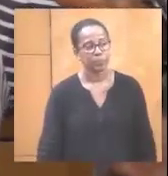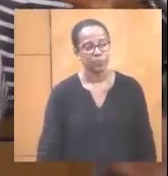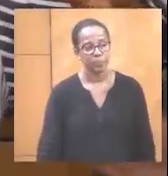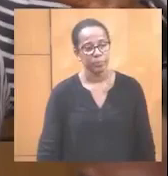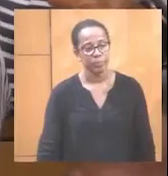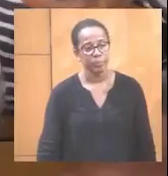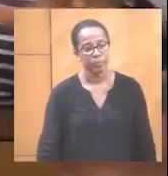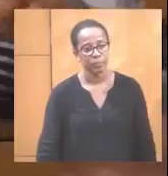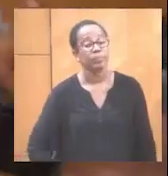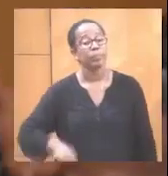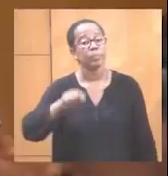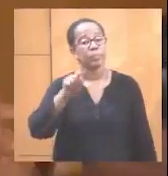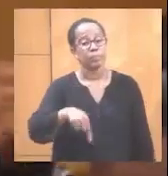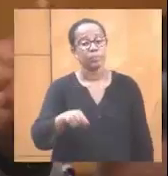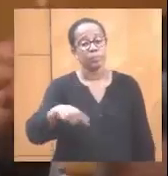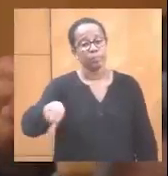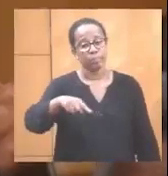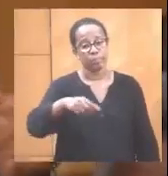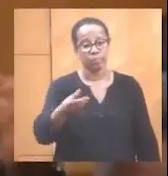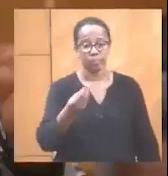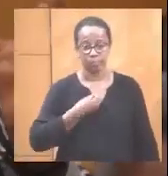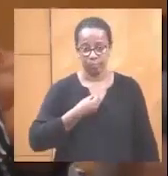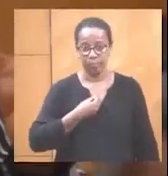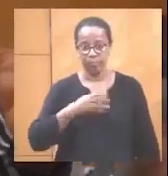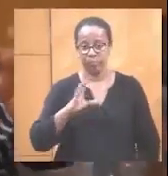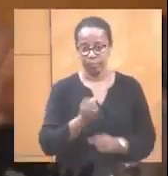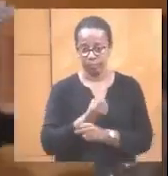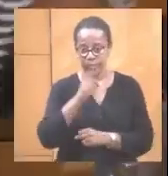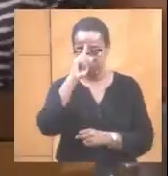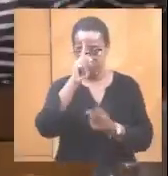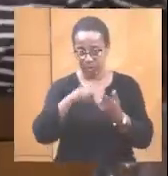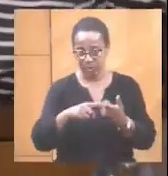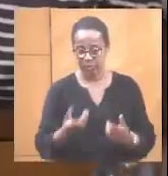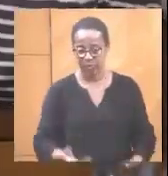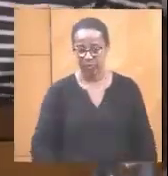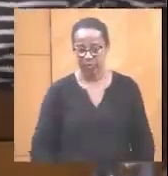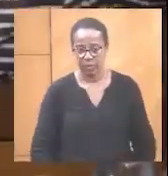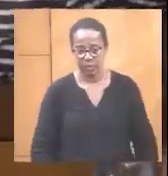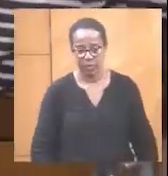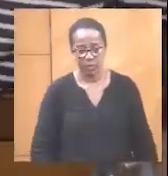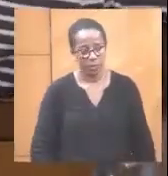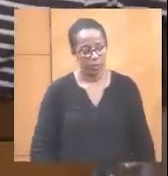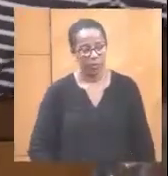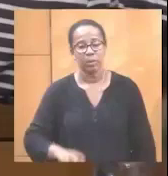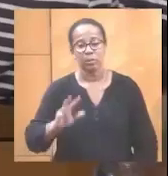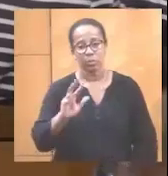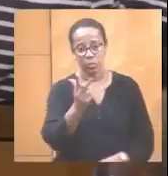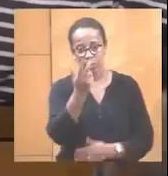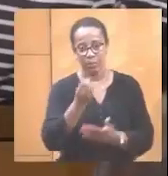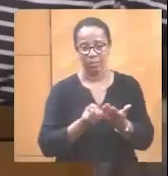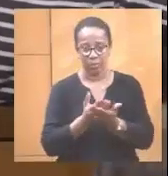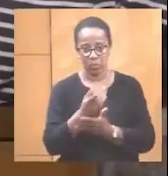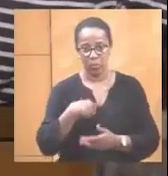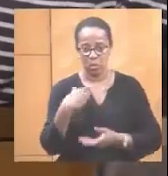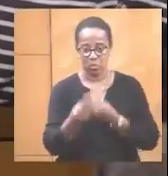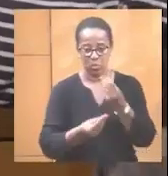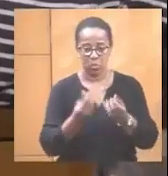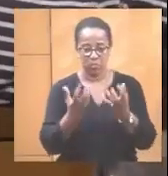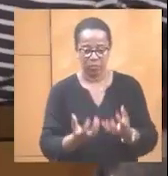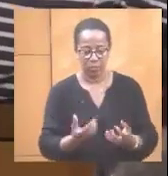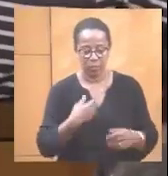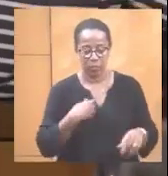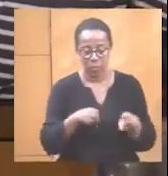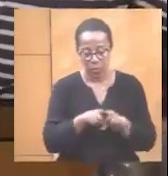il faut qu'ils nous permettent d'atteindre ces objectifs-là. La troisième information que je veux donner, et